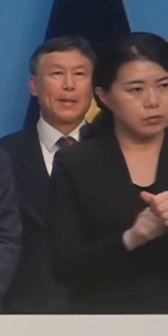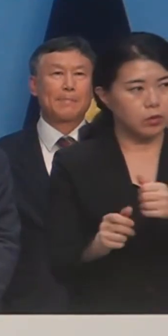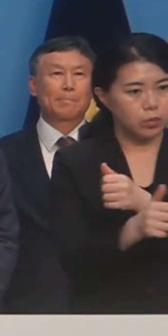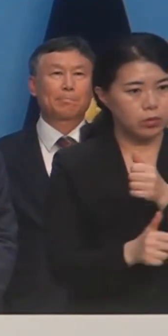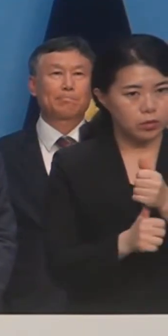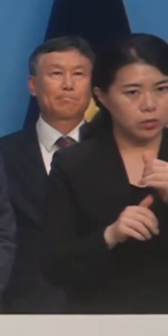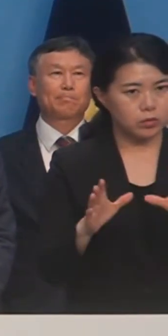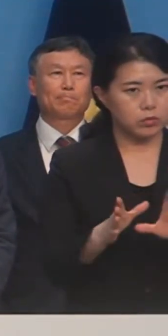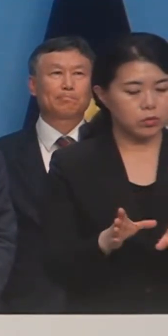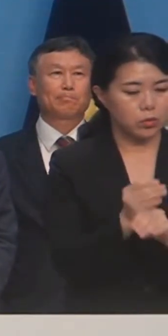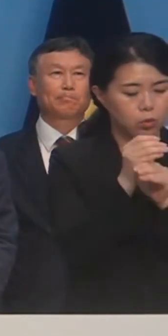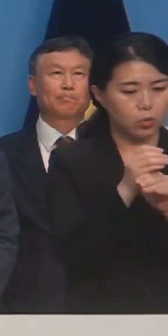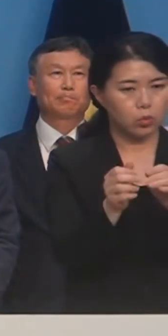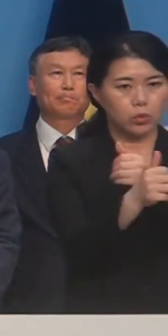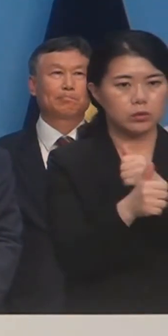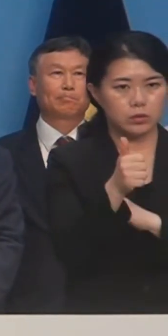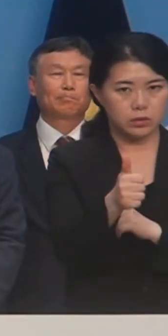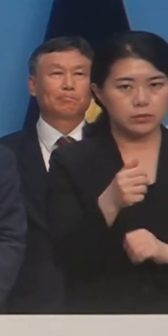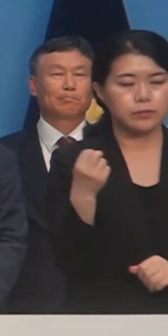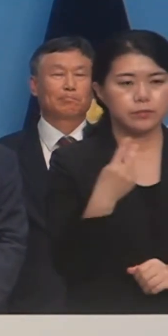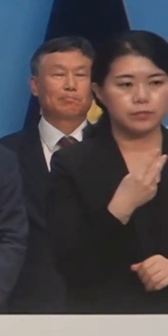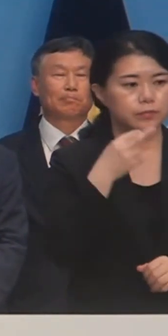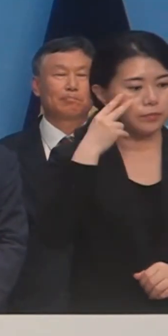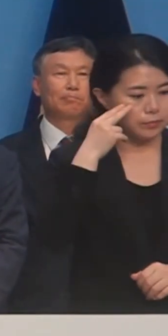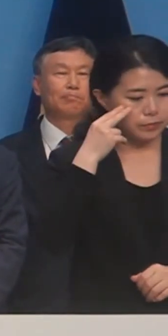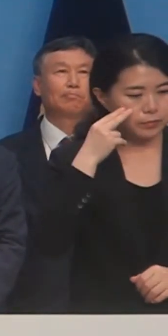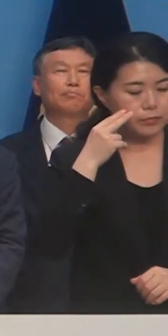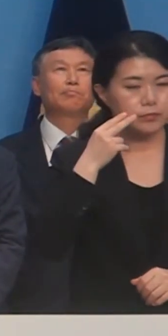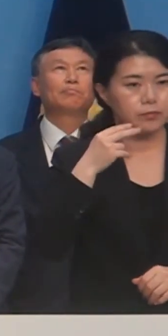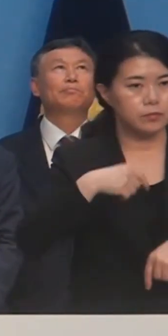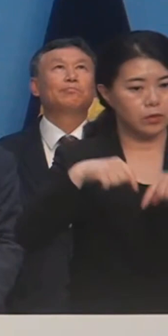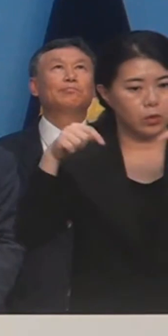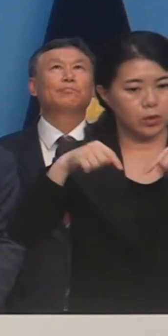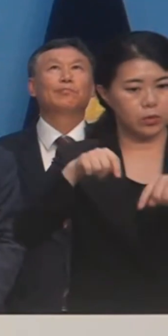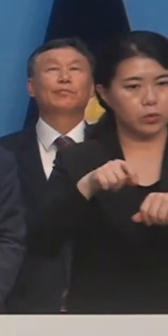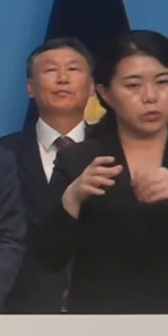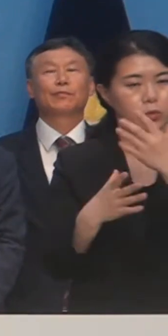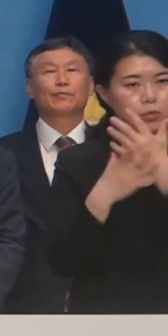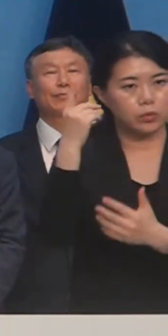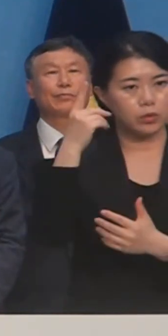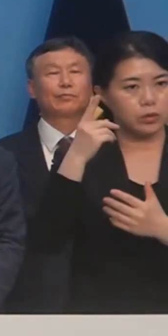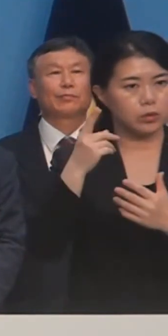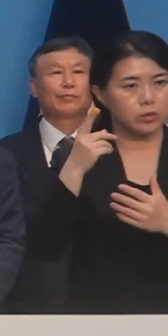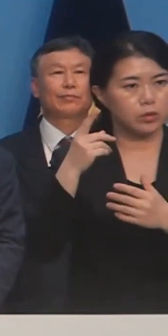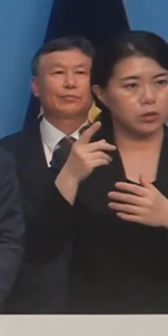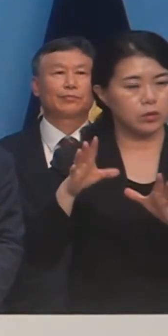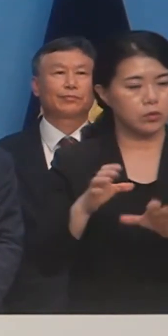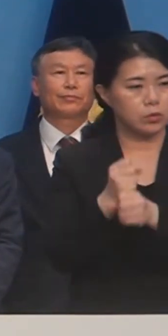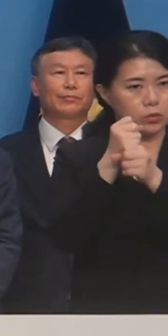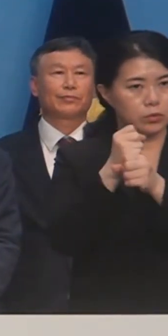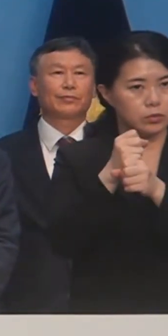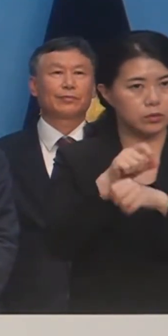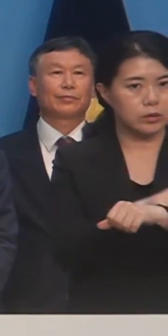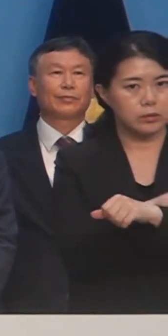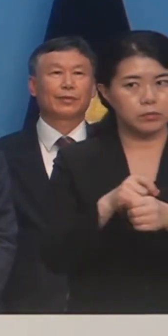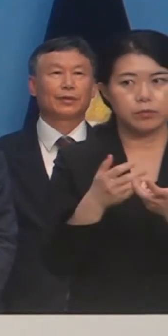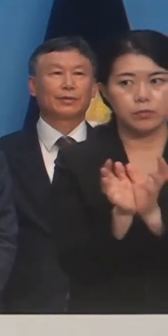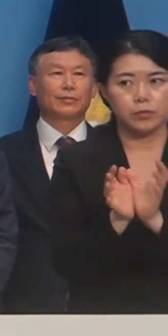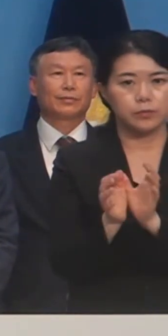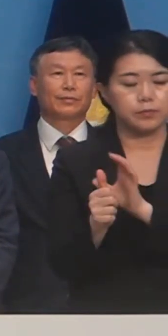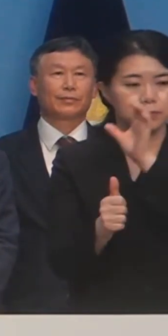특별위원회 총괄위원장과 미국 외교 통일 총괄 특보로 임명받은